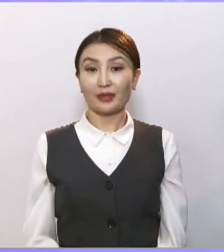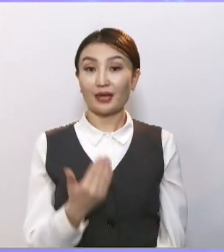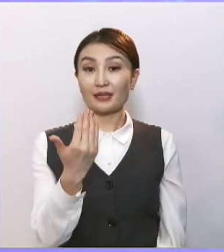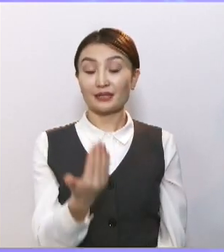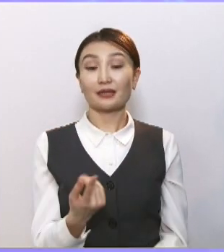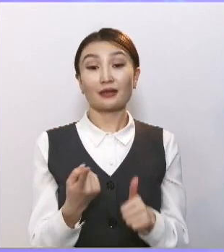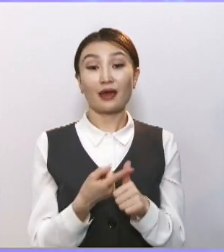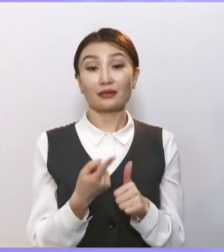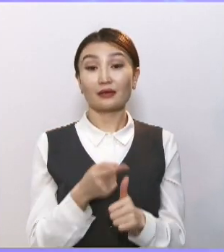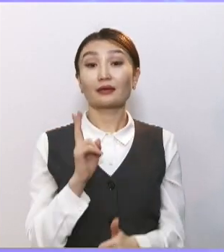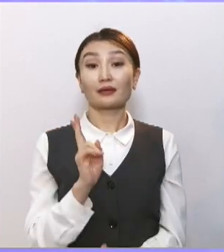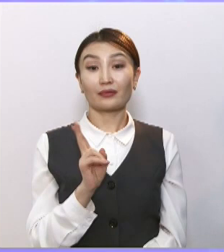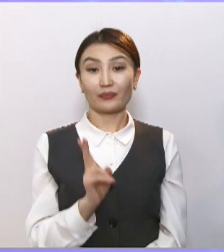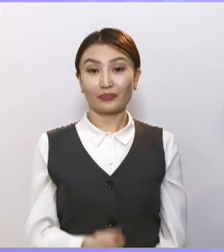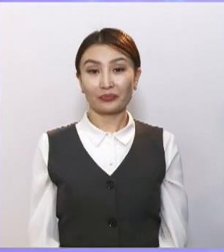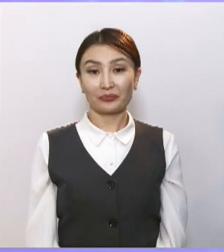Сенин атың ким?